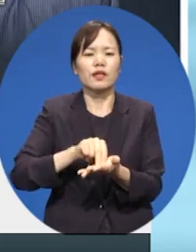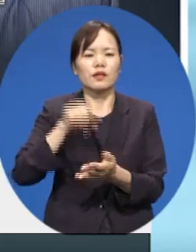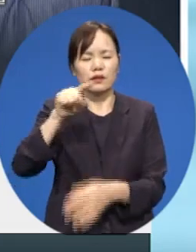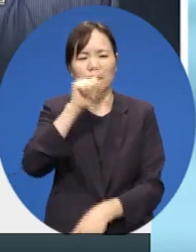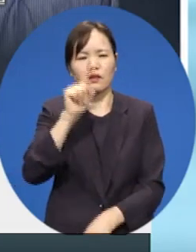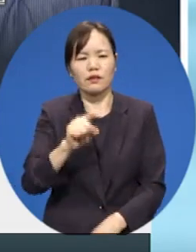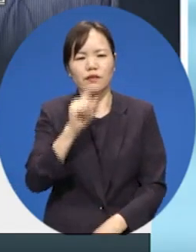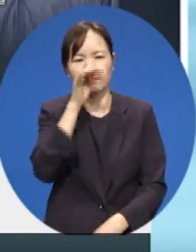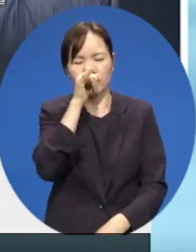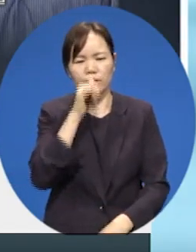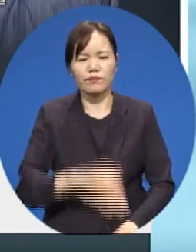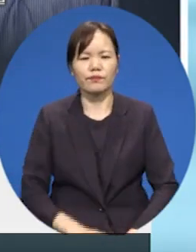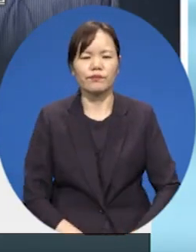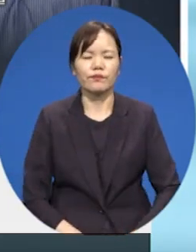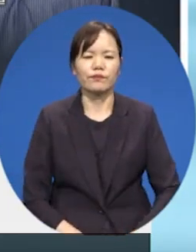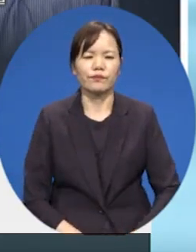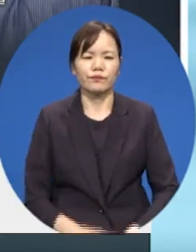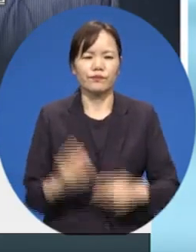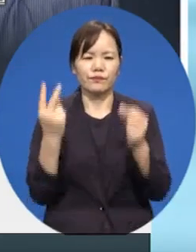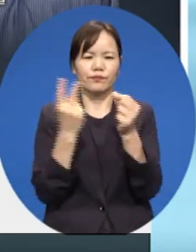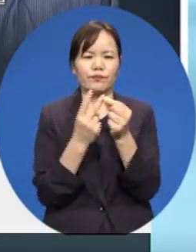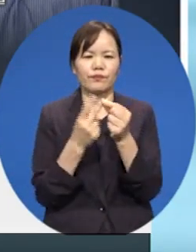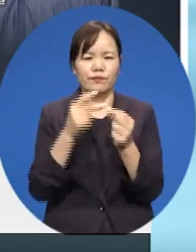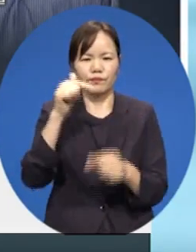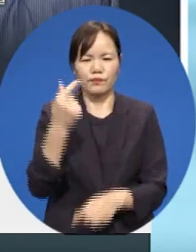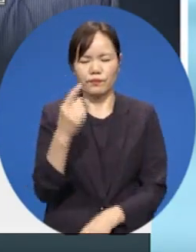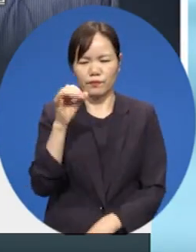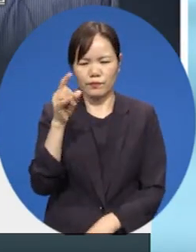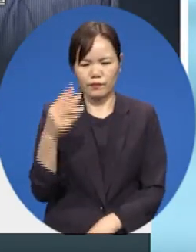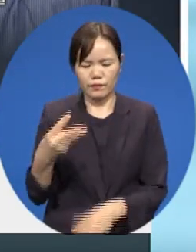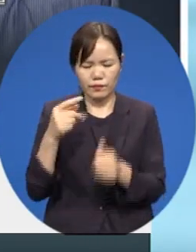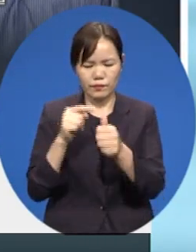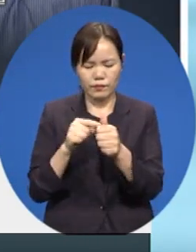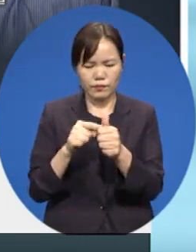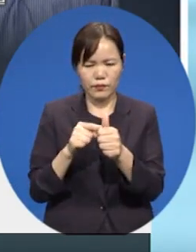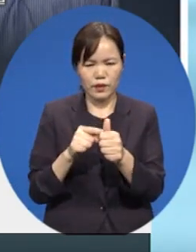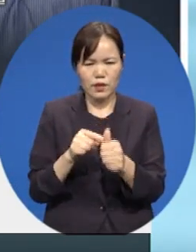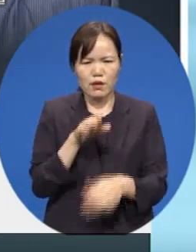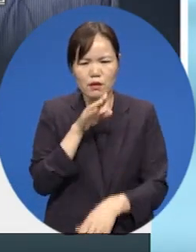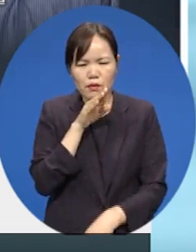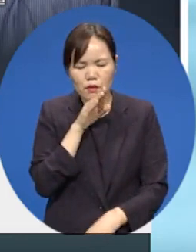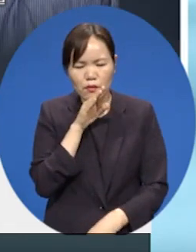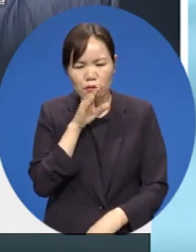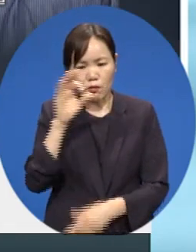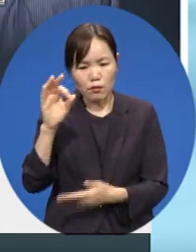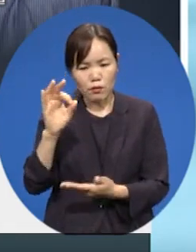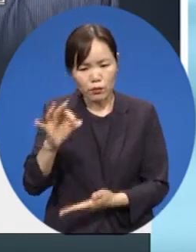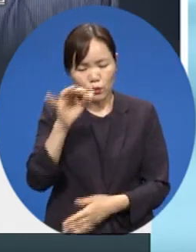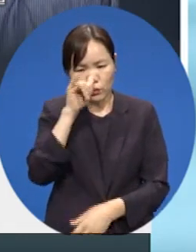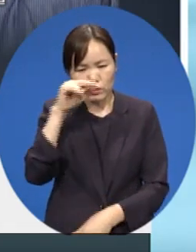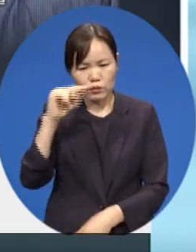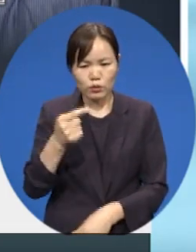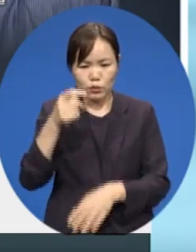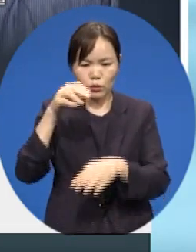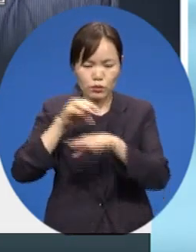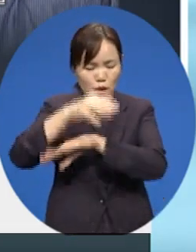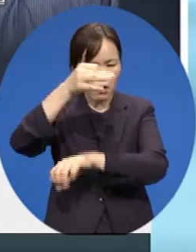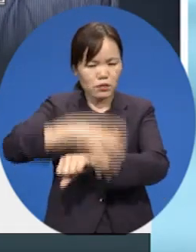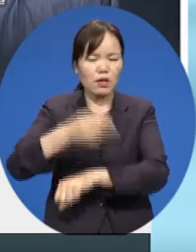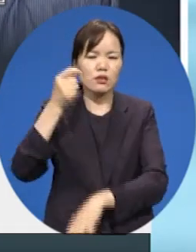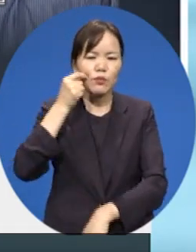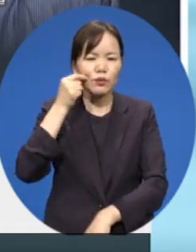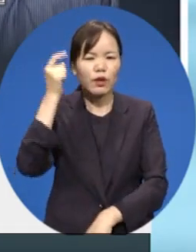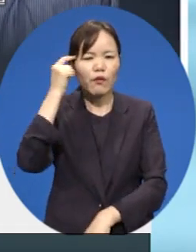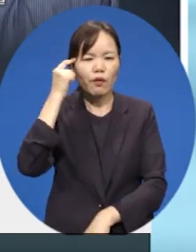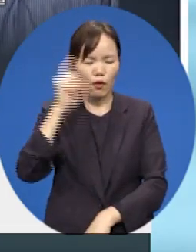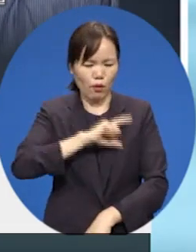의문이 되고 있고 또 하나는 노예 씨가 설사 돈이 있다고 해도 차를 살 수가 없거든요 무연 하기